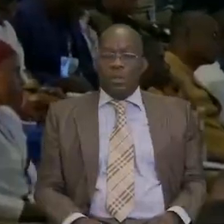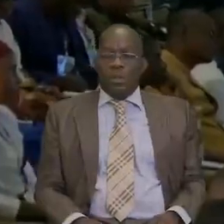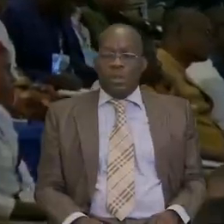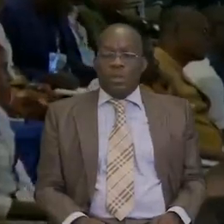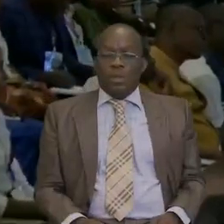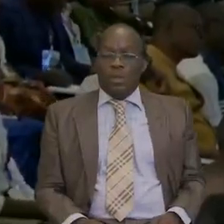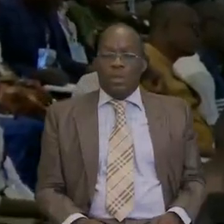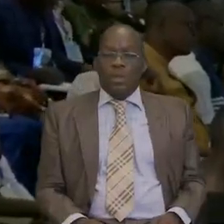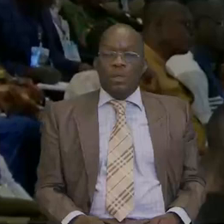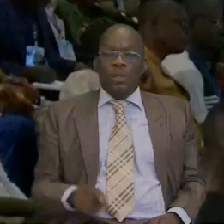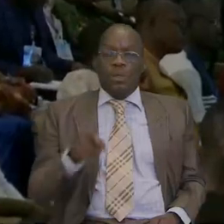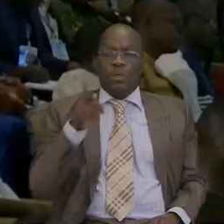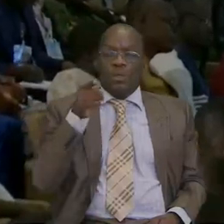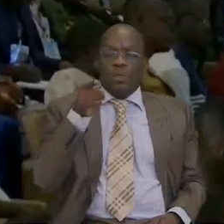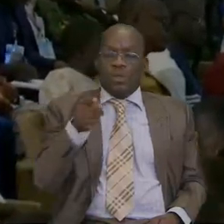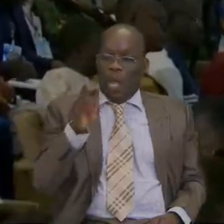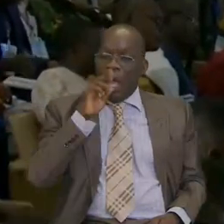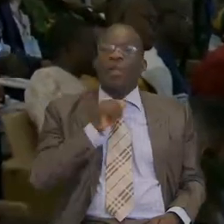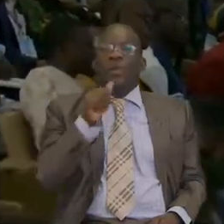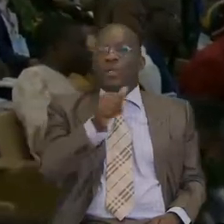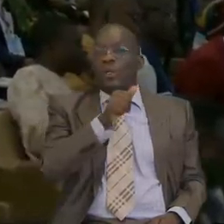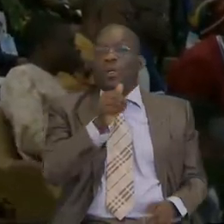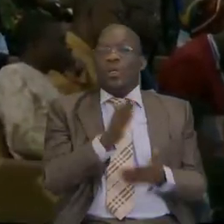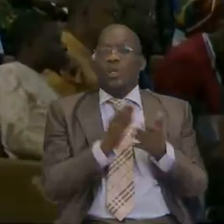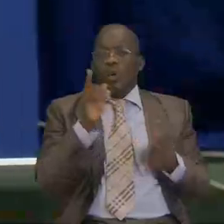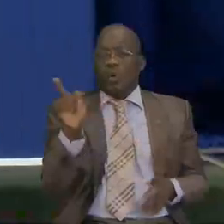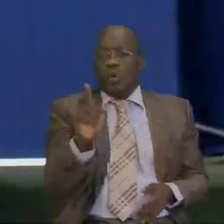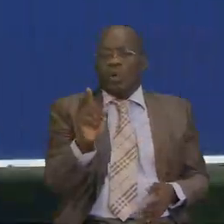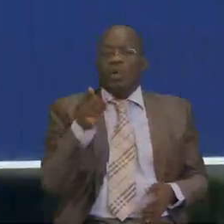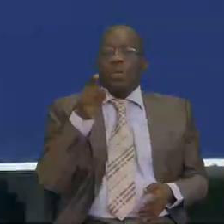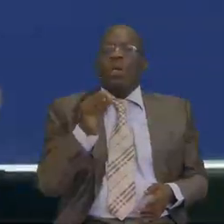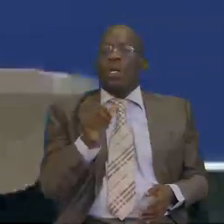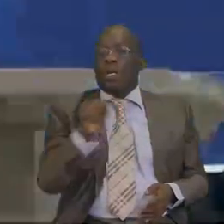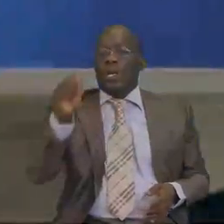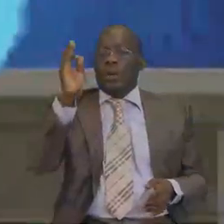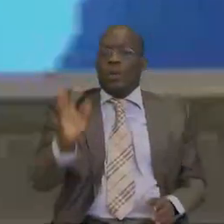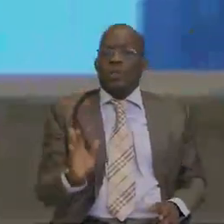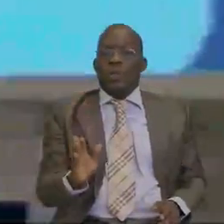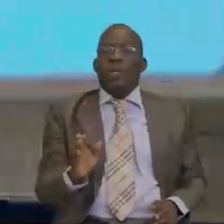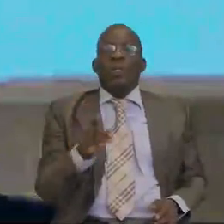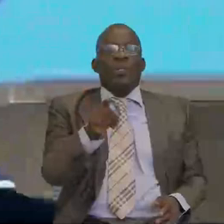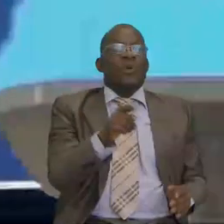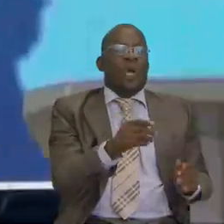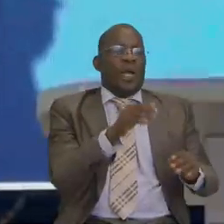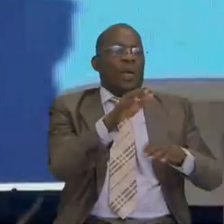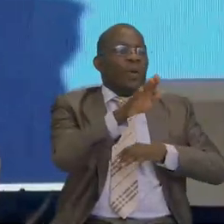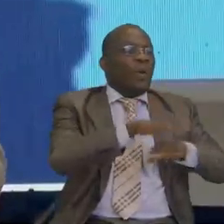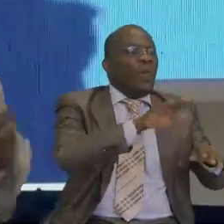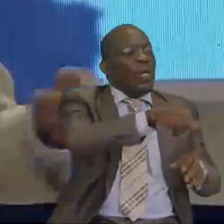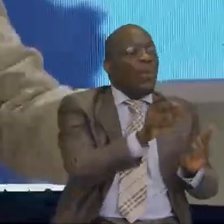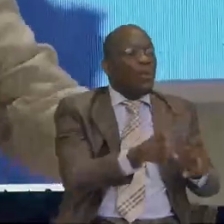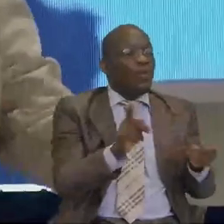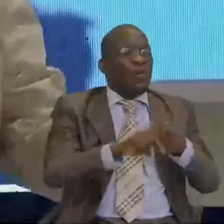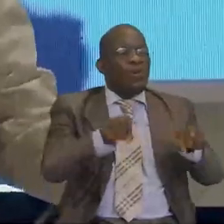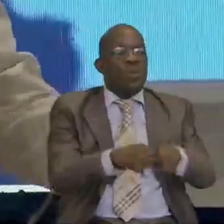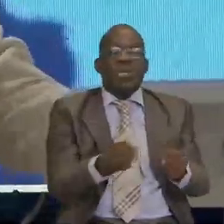Vous n'êtes pas quelqu'un, un pasteur, un ministre, un ouvrier. Et vous cherchez toujours quelqu'un, même le joug de